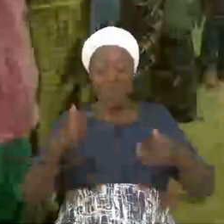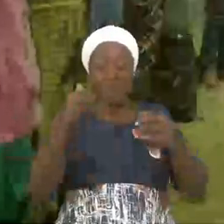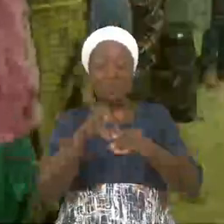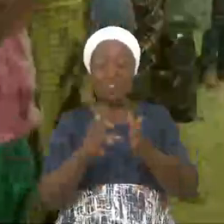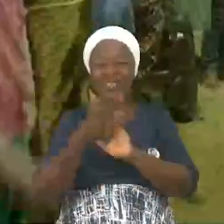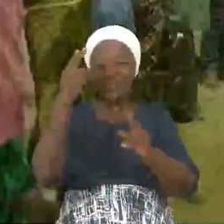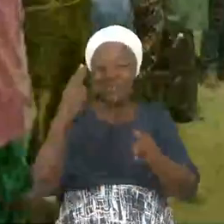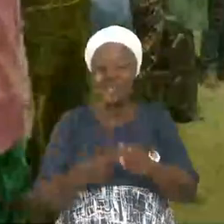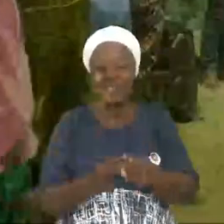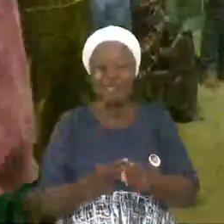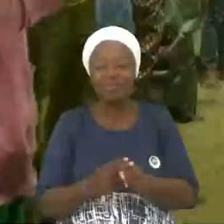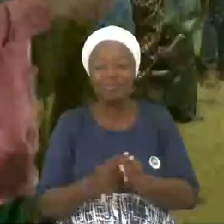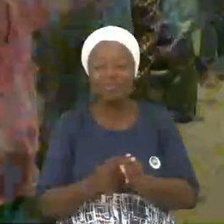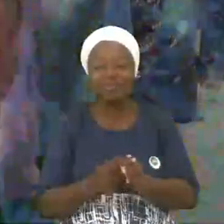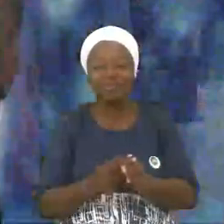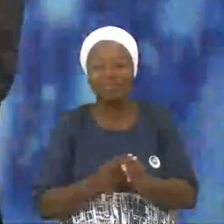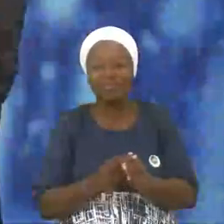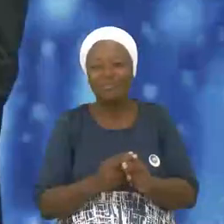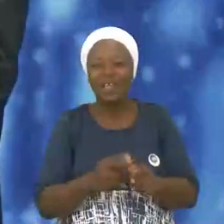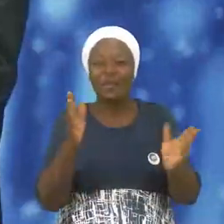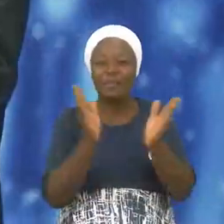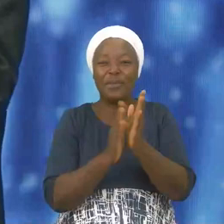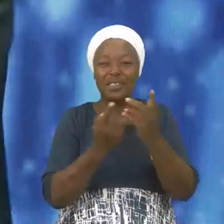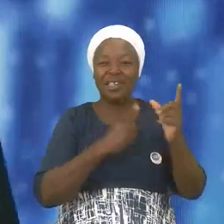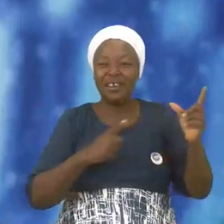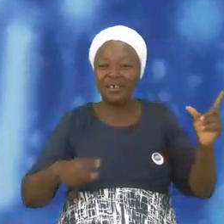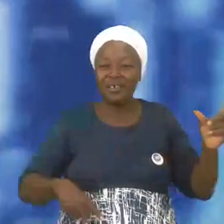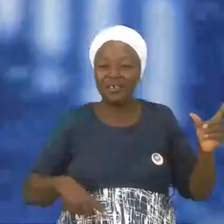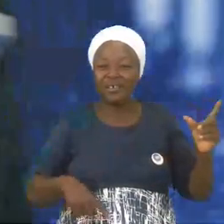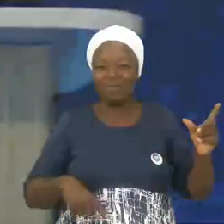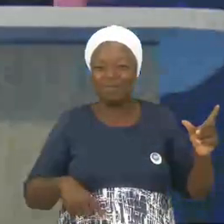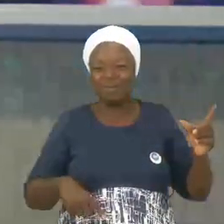Les miracles viennent pour vous au nom de Jésus.